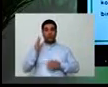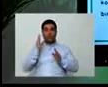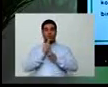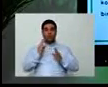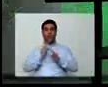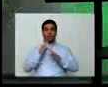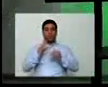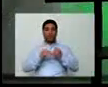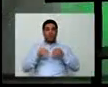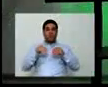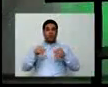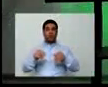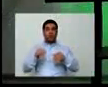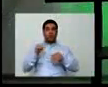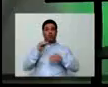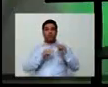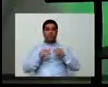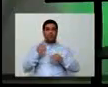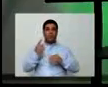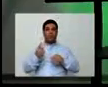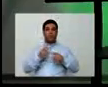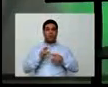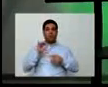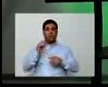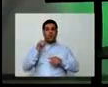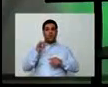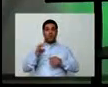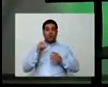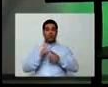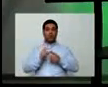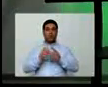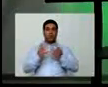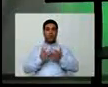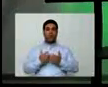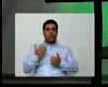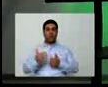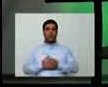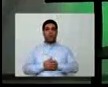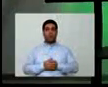havo, tuproq, ya'ni tuzilish birligini biogen so'zlari hisoblanar ekan.